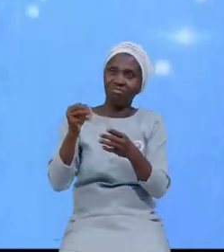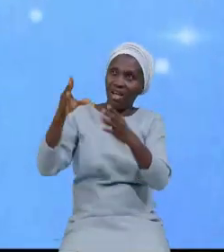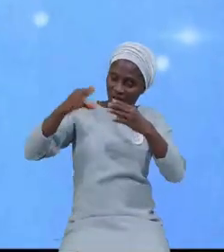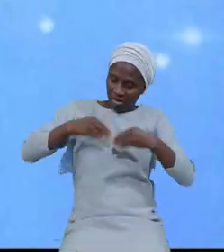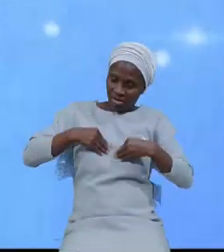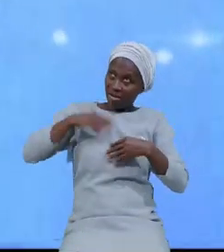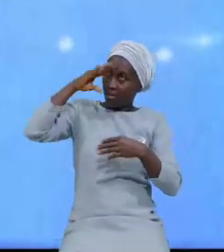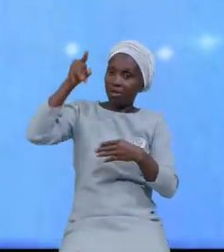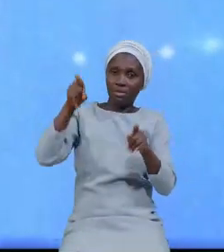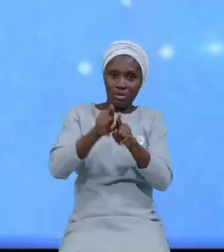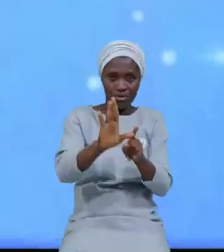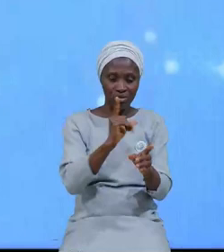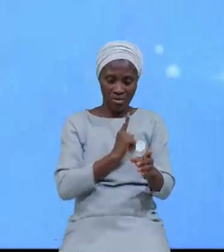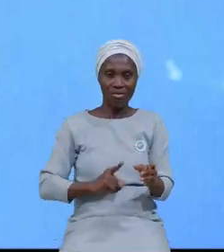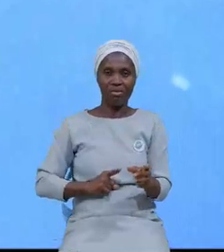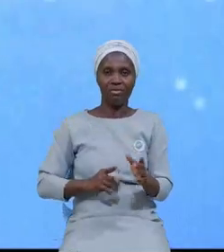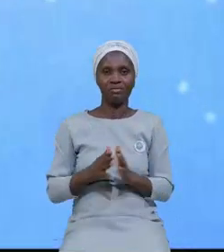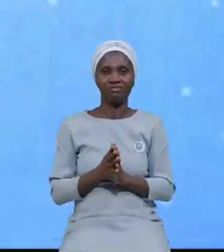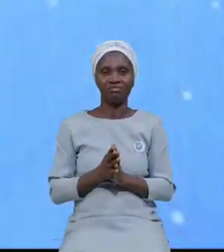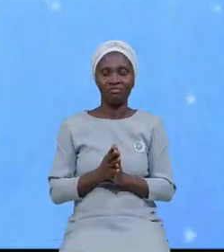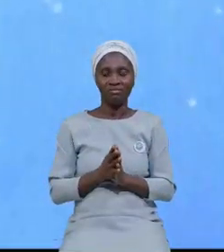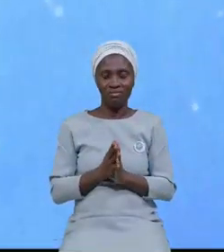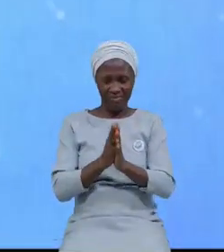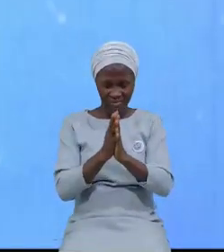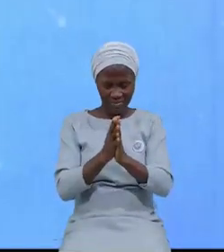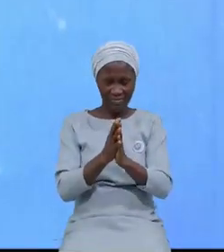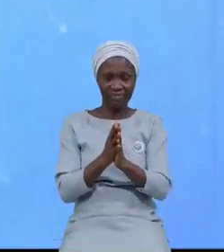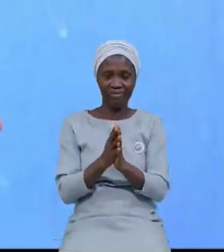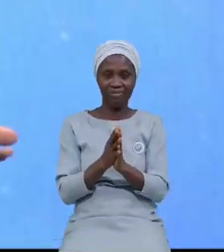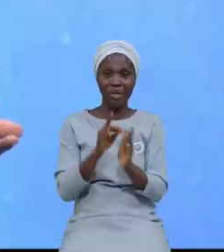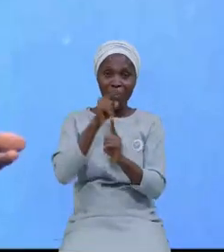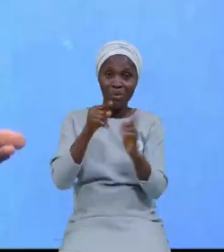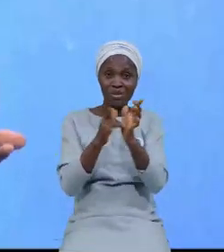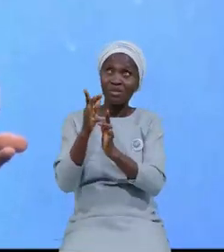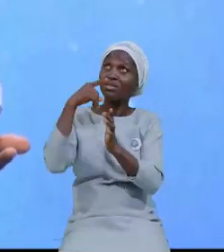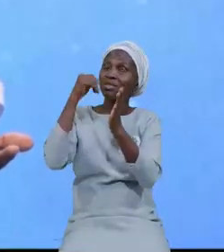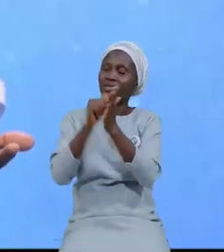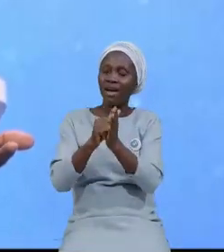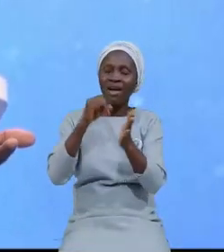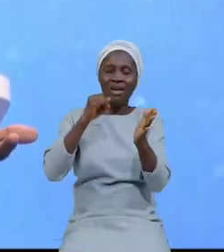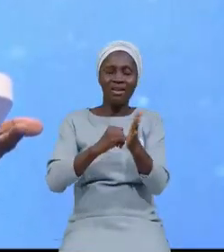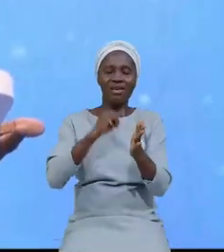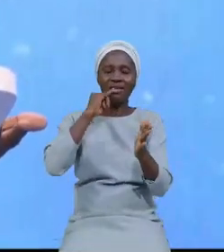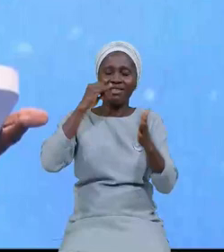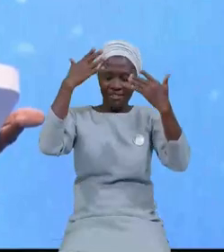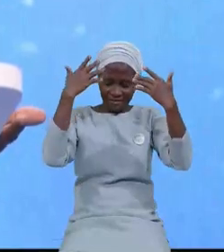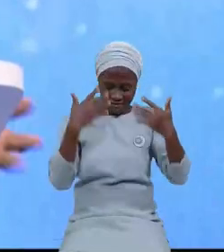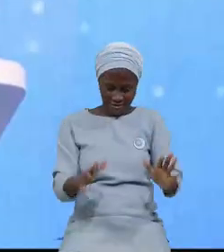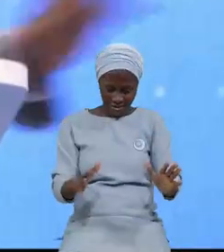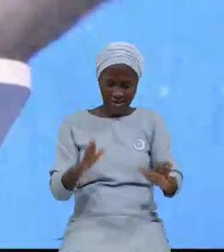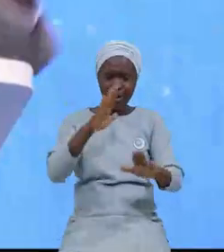quand tu as tout est accompli c'était pour moi c'était pour moi c'était pour moi la